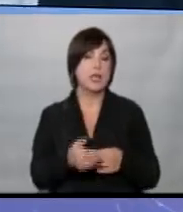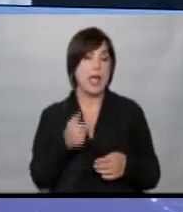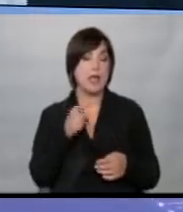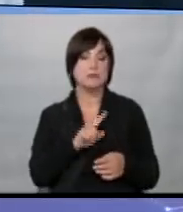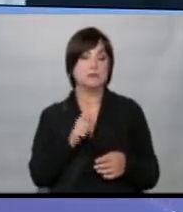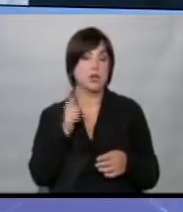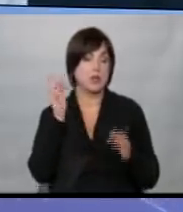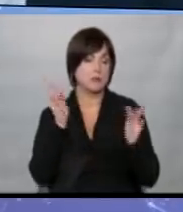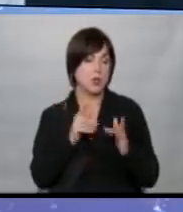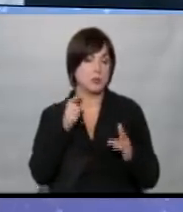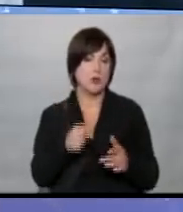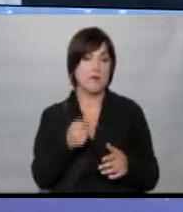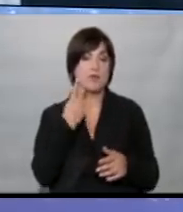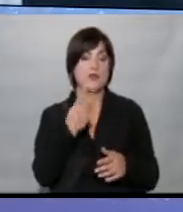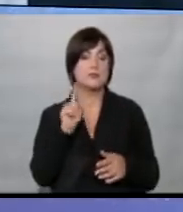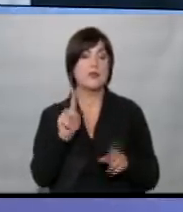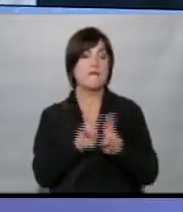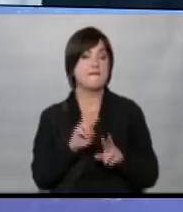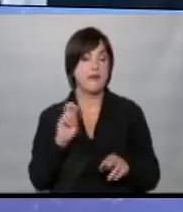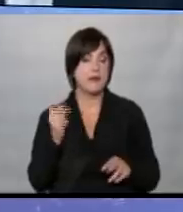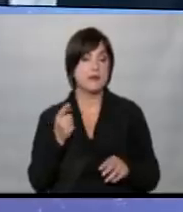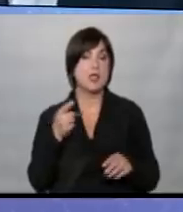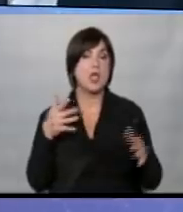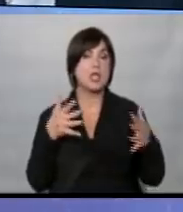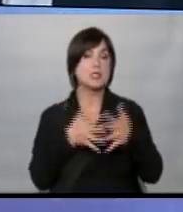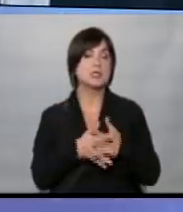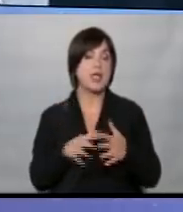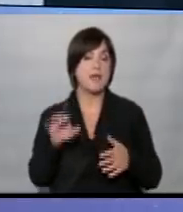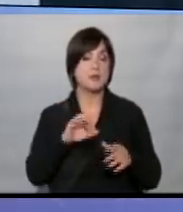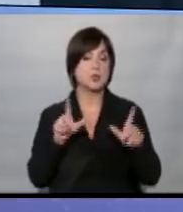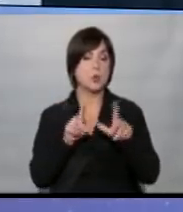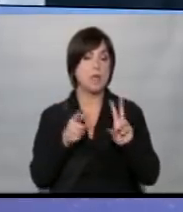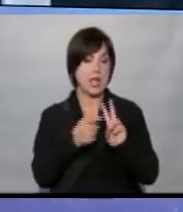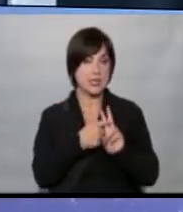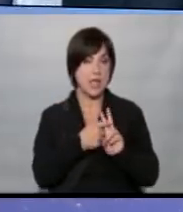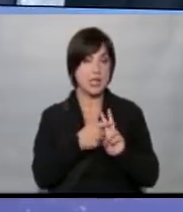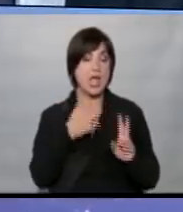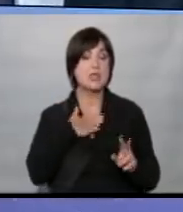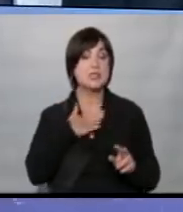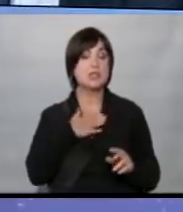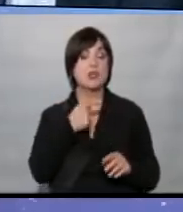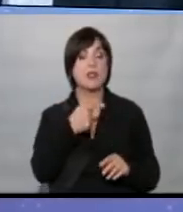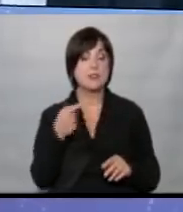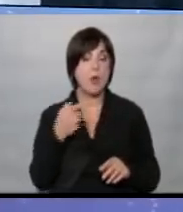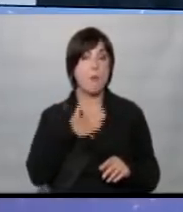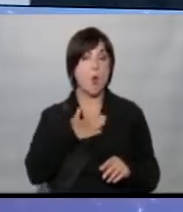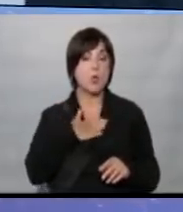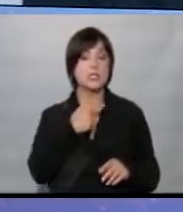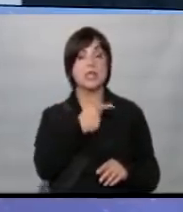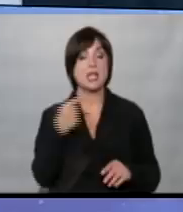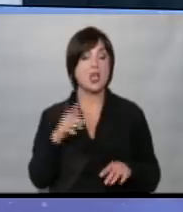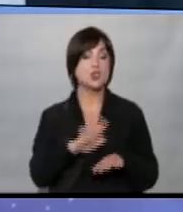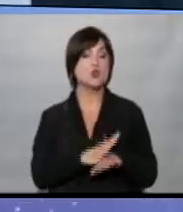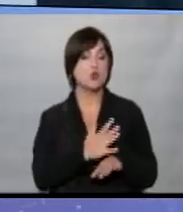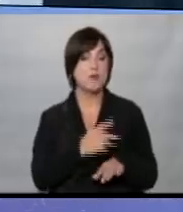ирационален. Спор особено во 21 век е интеграцијата во ЕУ во НАТО. Се разбира, нашите негативни, моите негативни